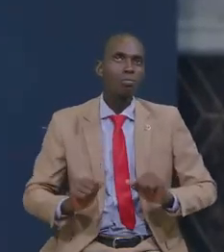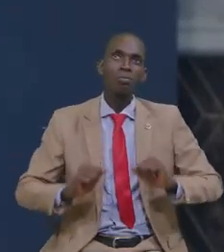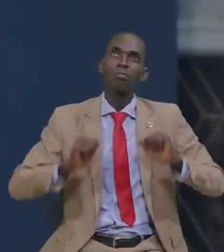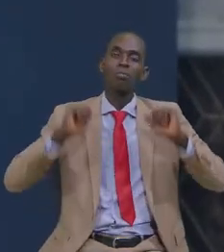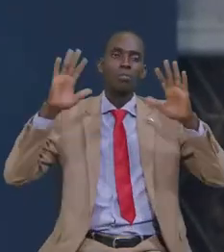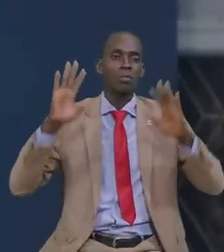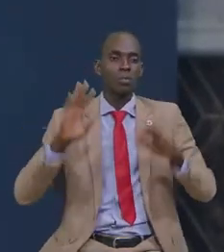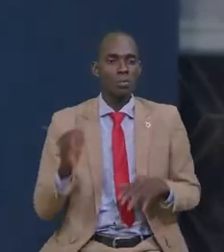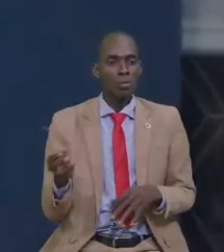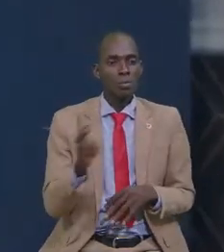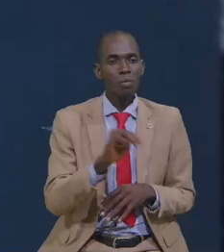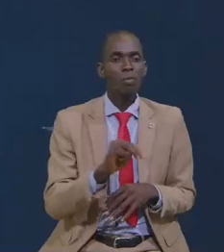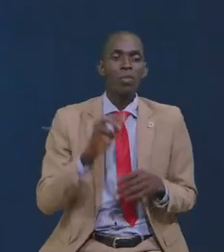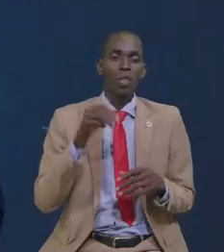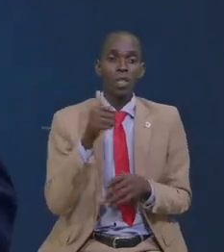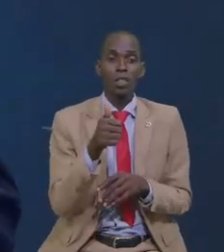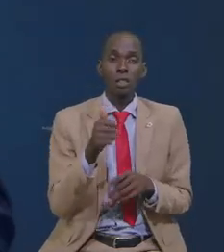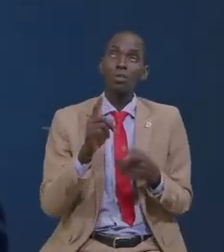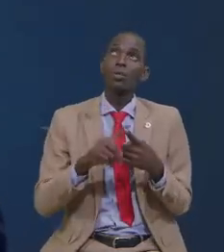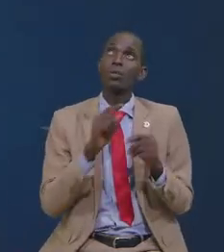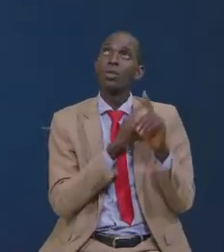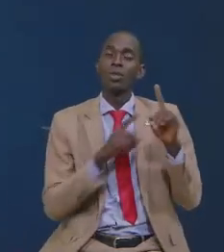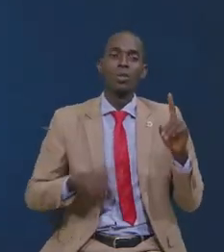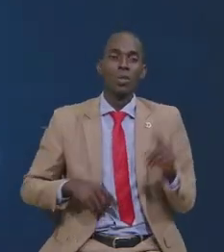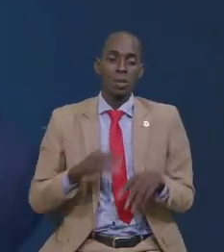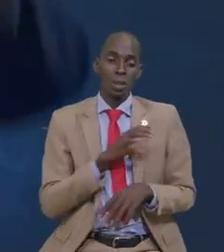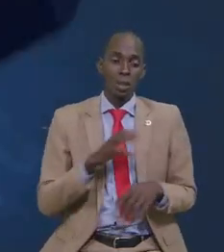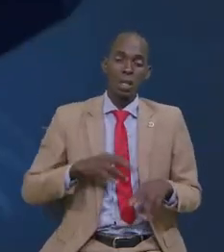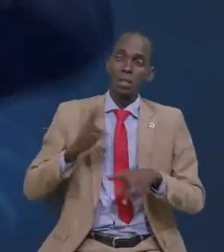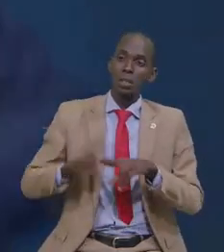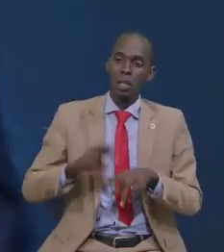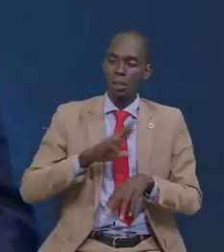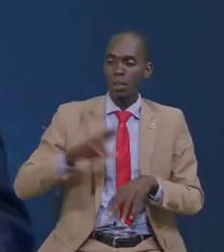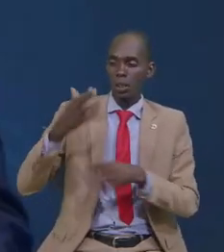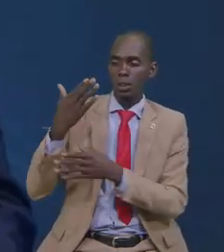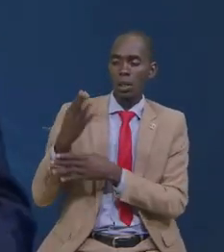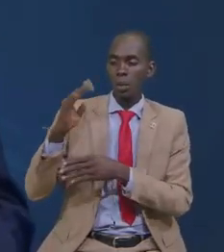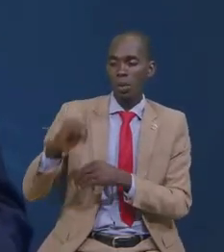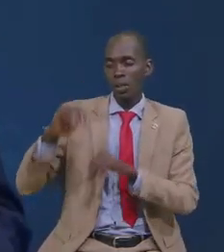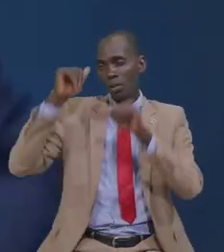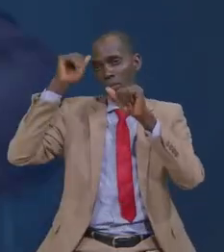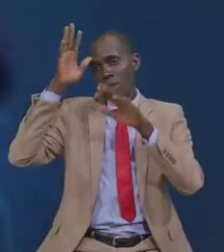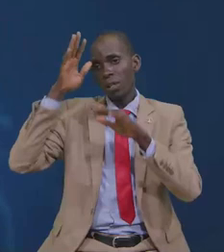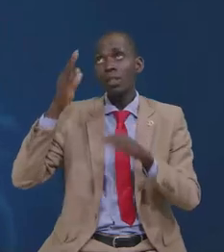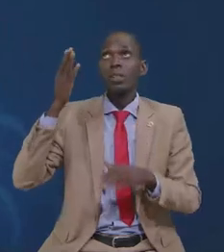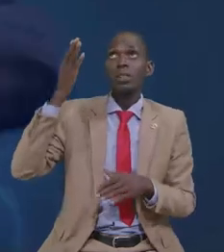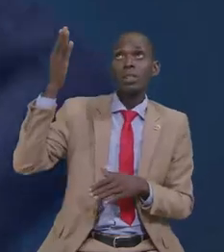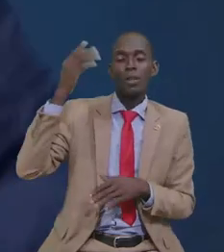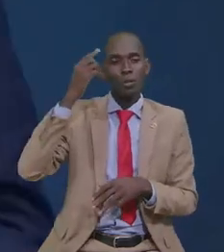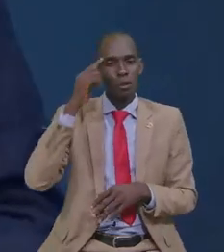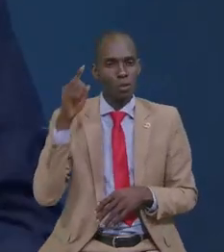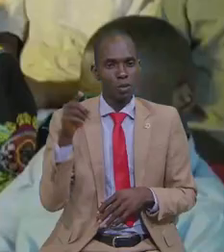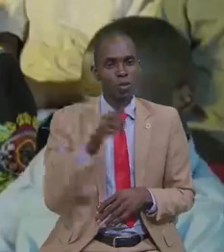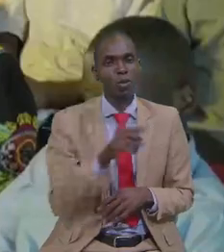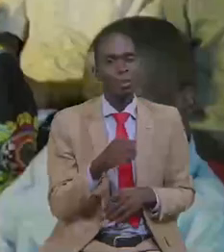soumettre. Ils vont se donner au Seigneur. Alors, il s'assied là-bas à côté du Père.